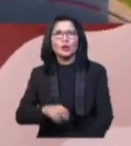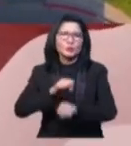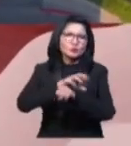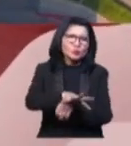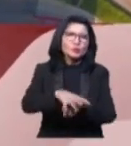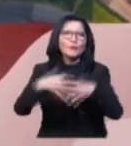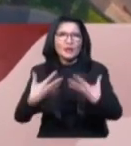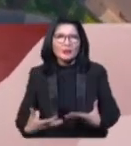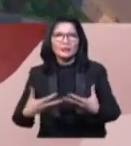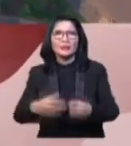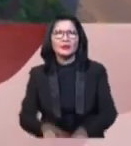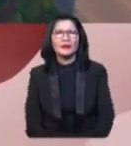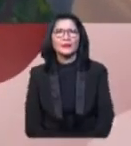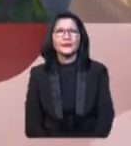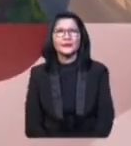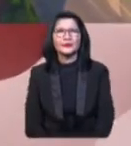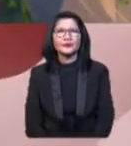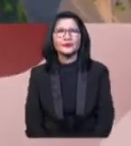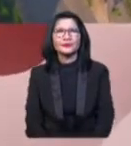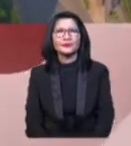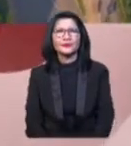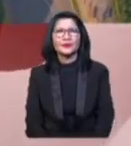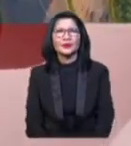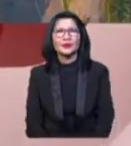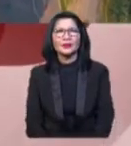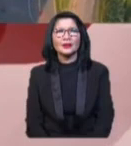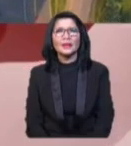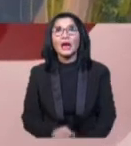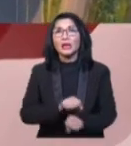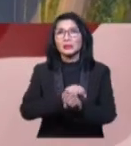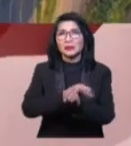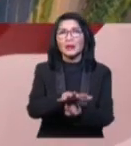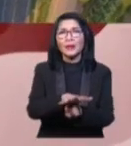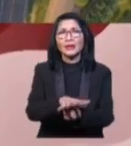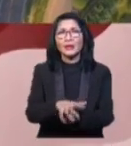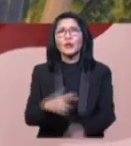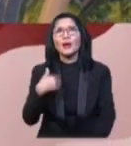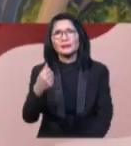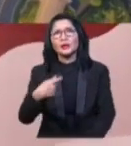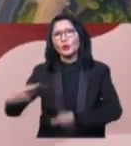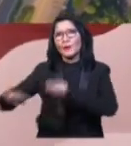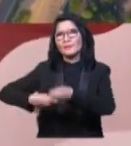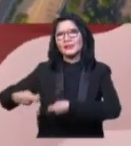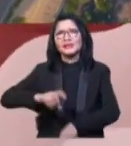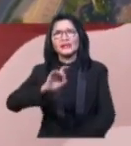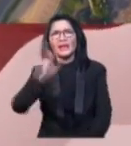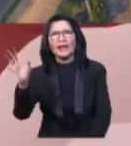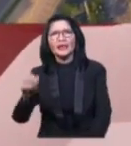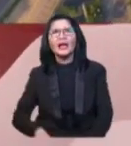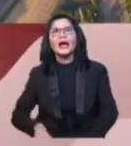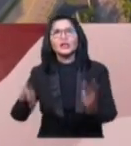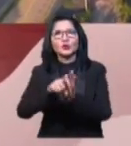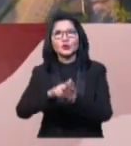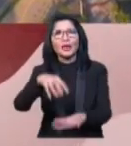karena pandemi. Dan dampaknya juga bisa dirasakan ya ke bisnis lain, contohnya bioskop.